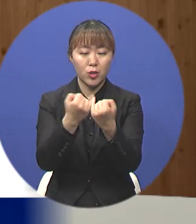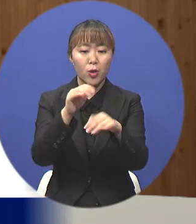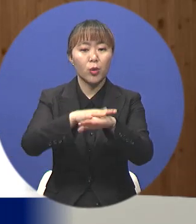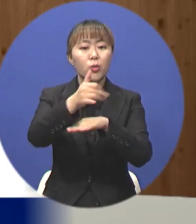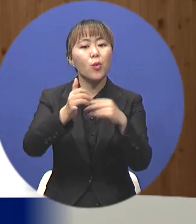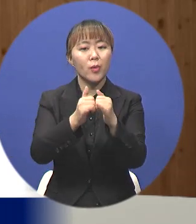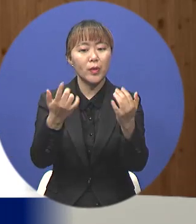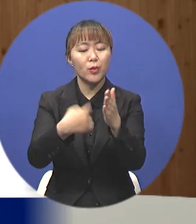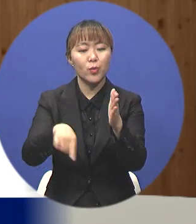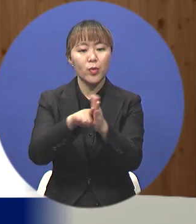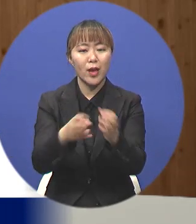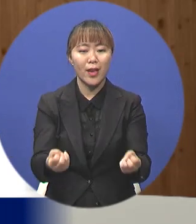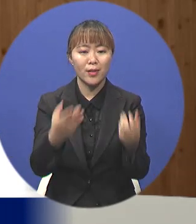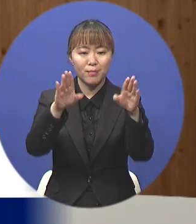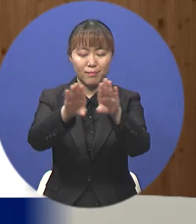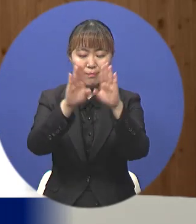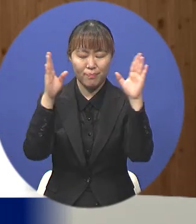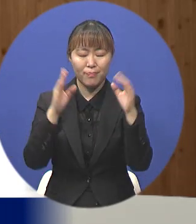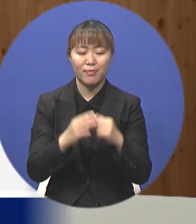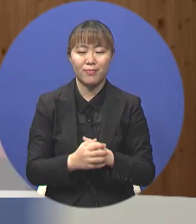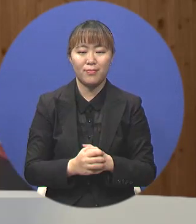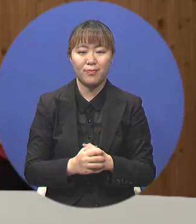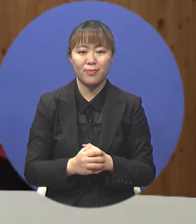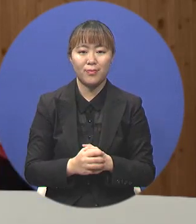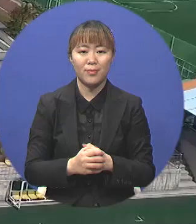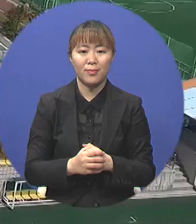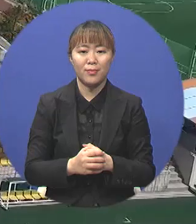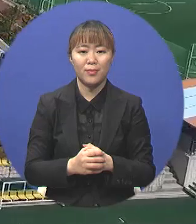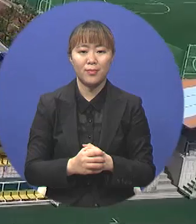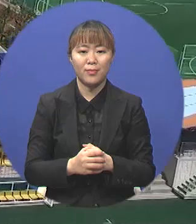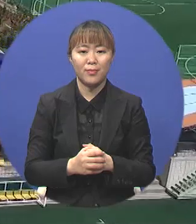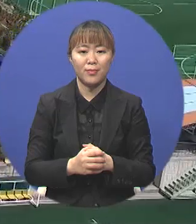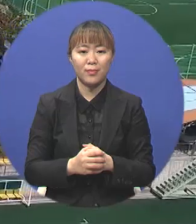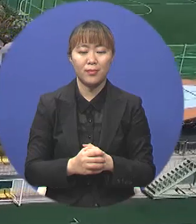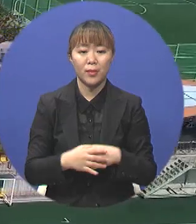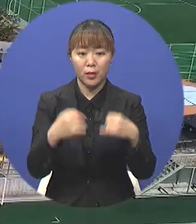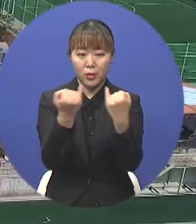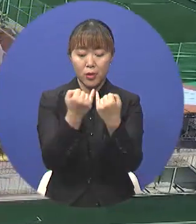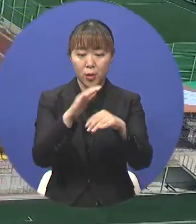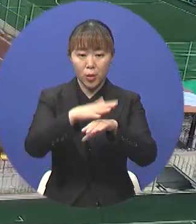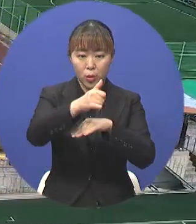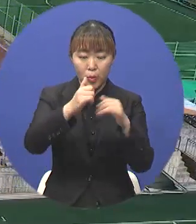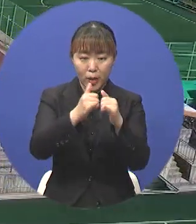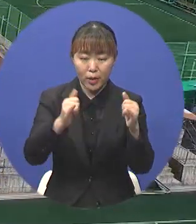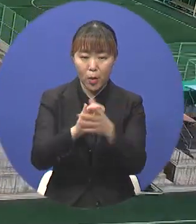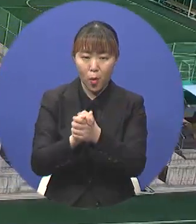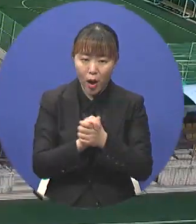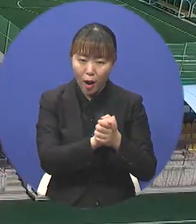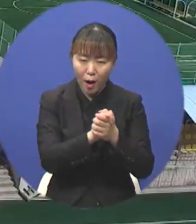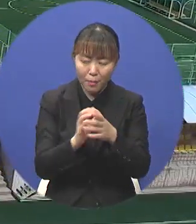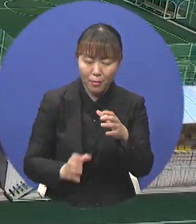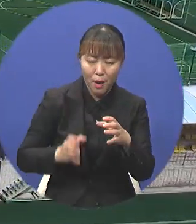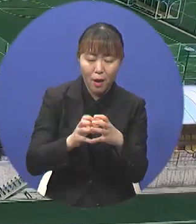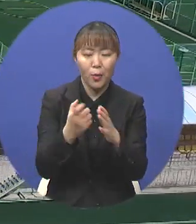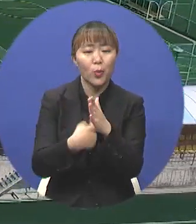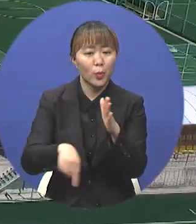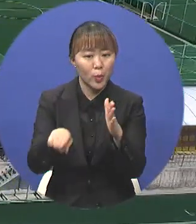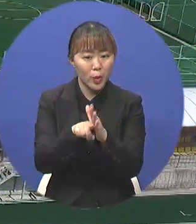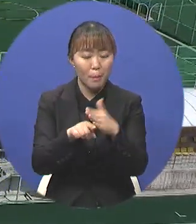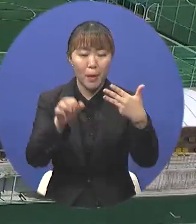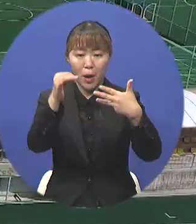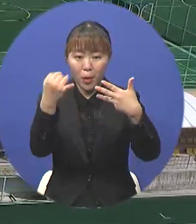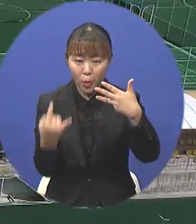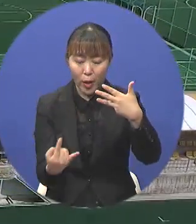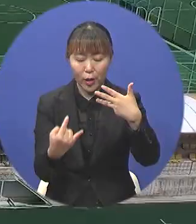행사가 열렸습니다. 허가은 기자가 다녀왔습니다. 여성 농업인들의 화합과 결속을 다지기 위한